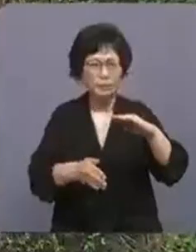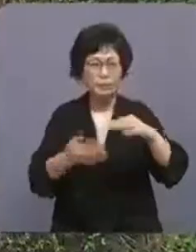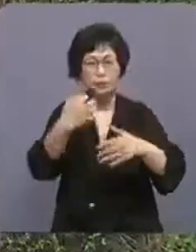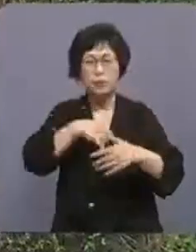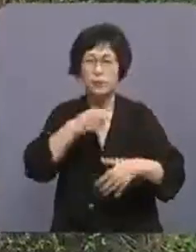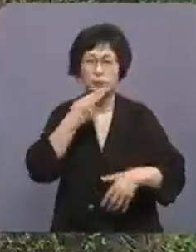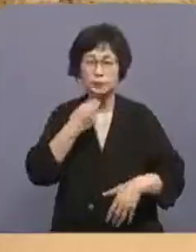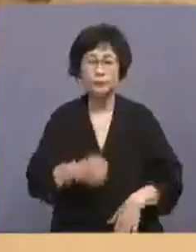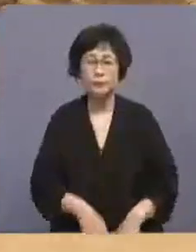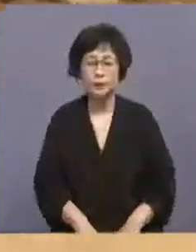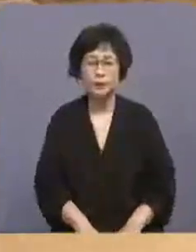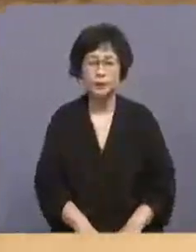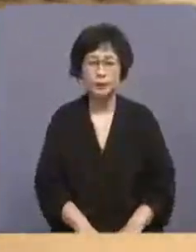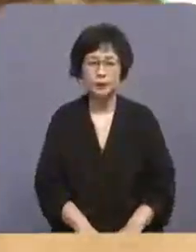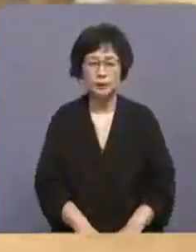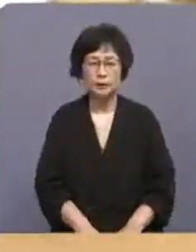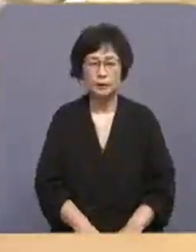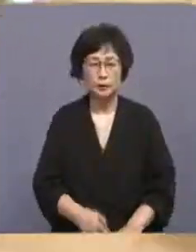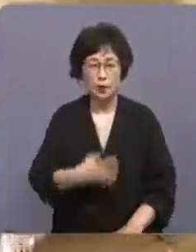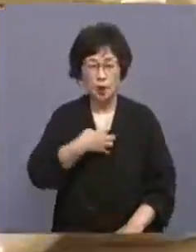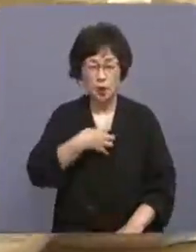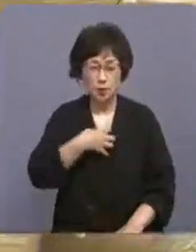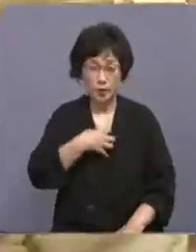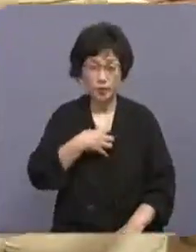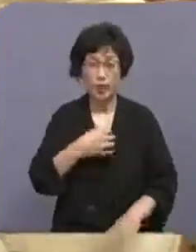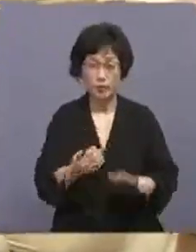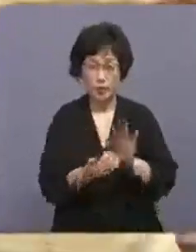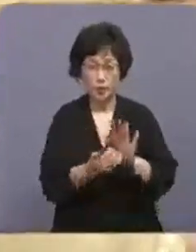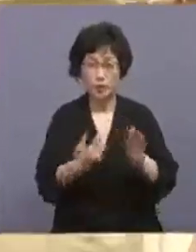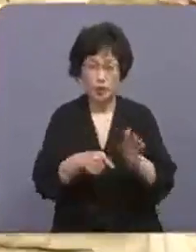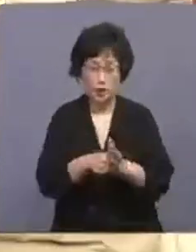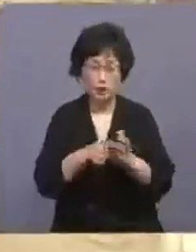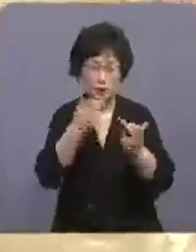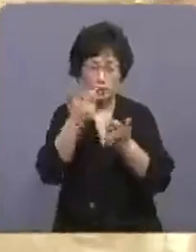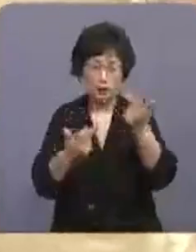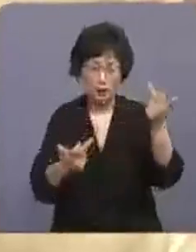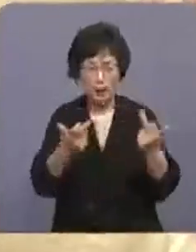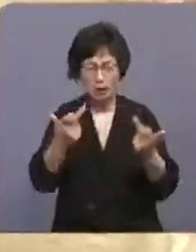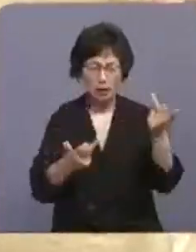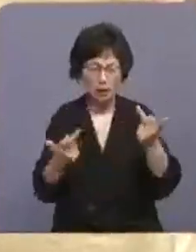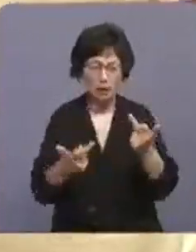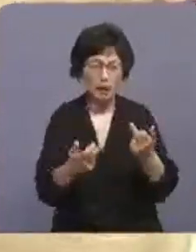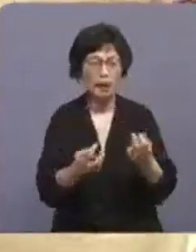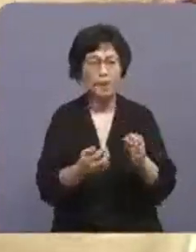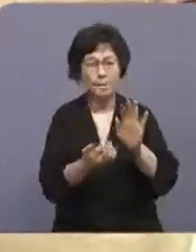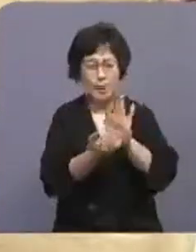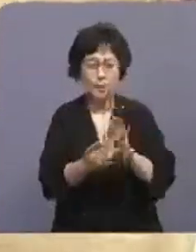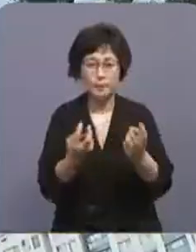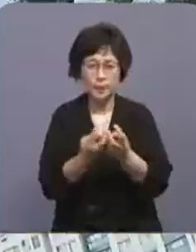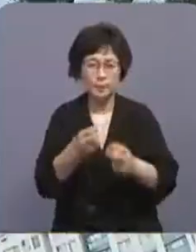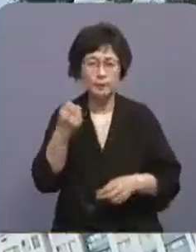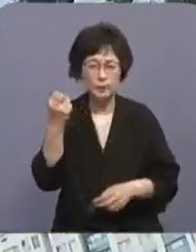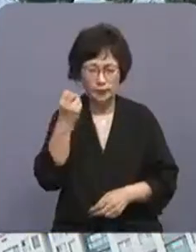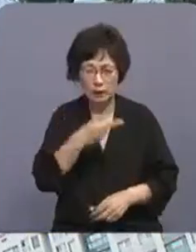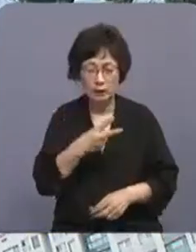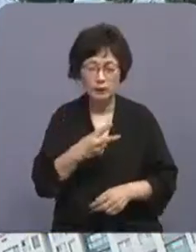않았습니다 극한 호우에 대비해 산사태 예방대책을 새롭게 수립해야 할 상황입니다